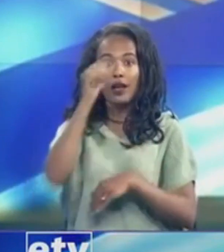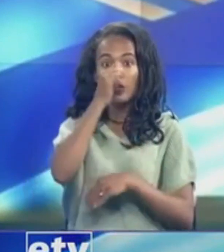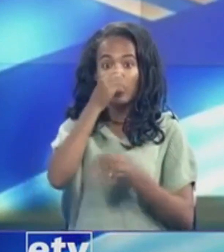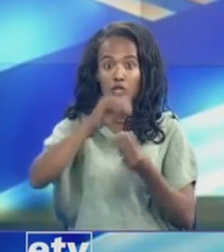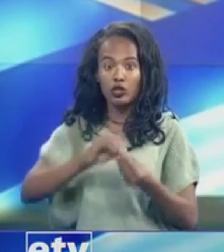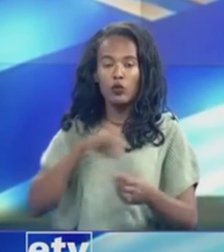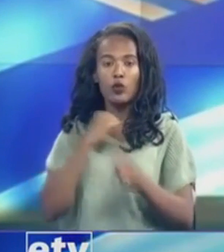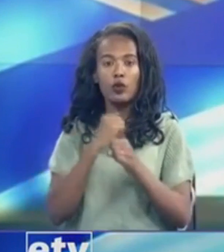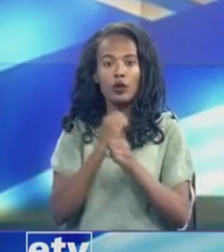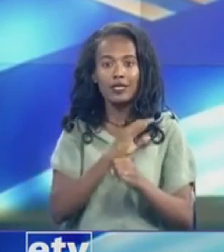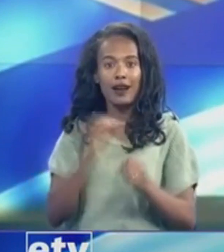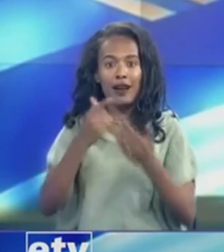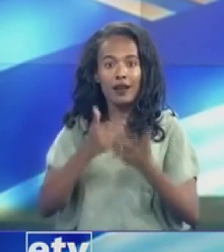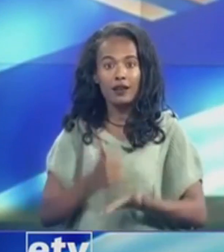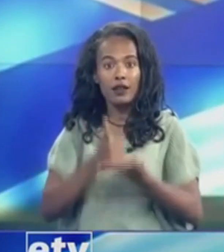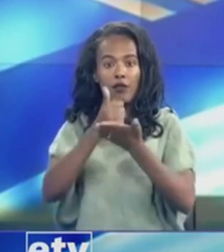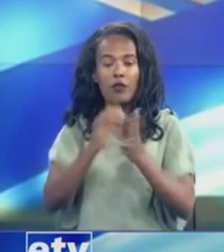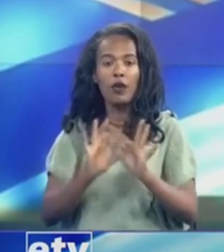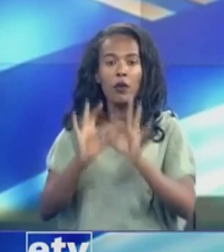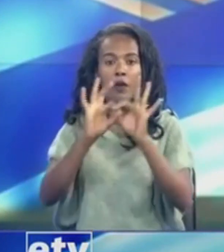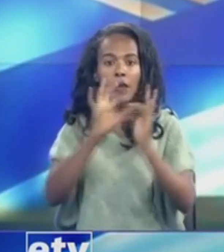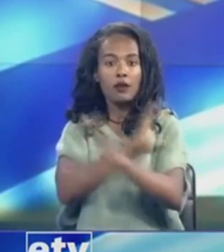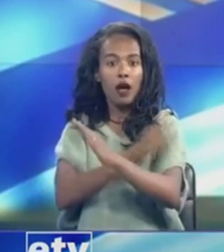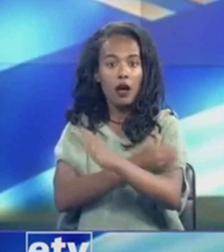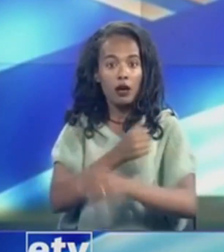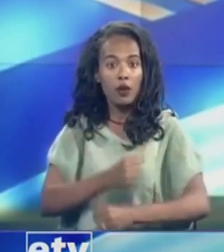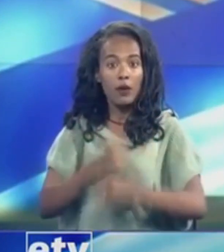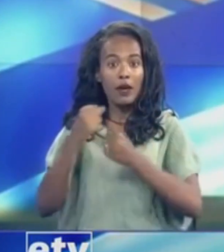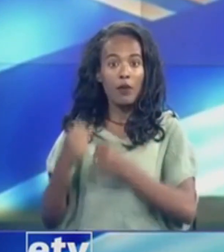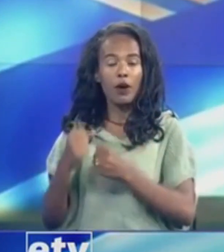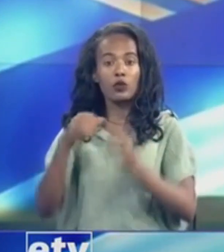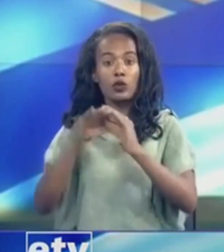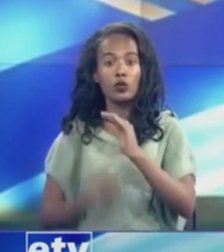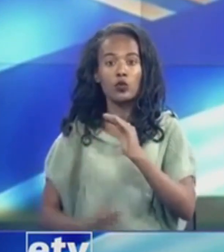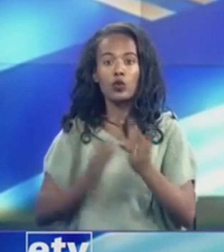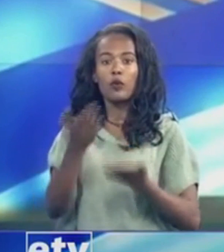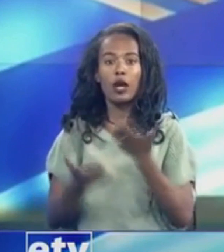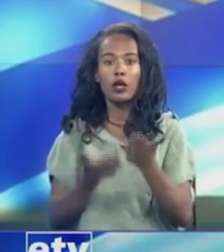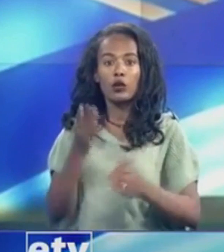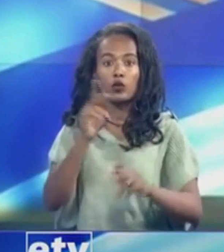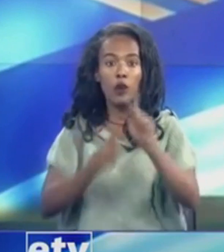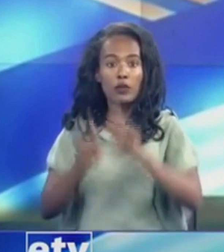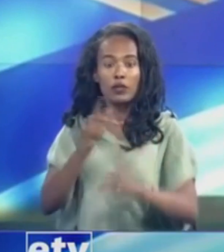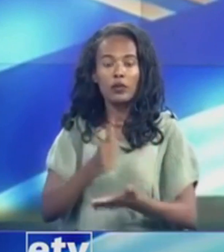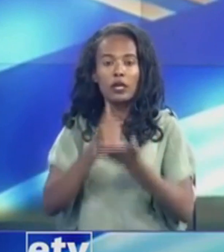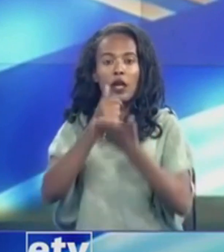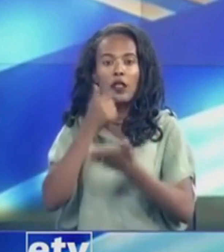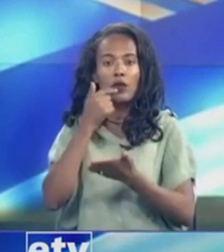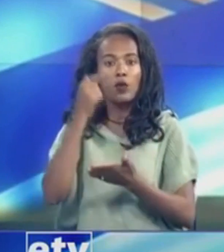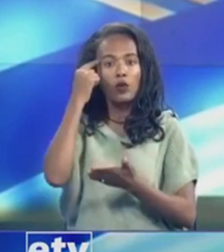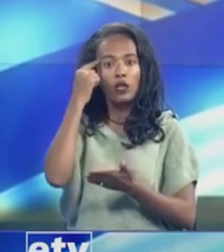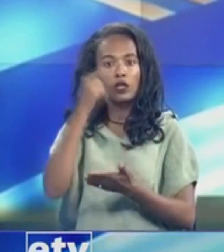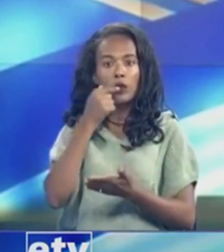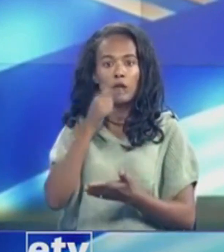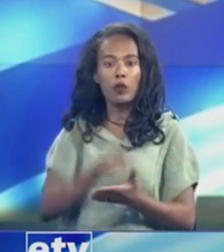ጨምሮ እንደሚሰራና ይህ ድጋፍም የማህበራትን አቅም በመገንባት ወርታች ወርዶ ለሚያገለግሉት ማህበረሰብ ይረዳል ተብሎ